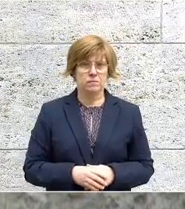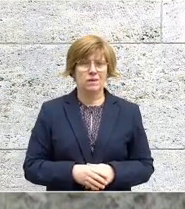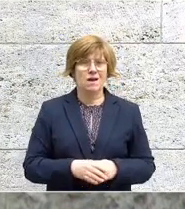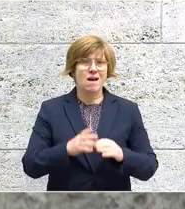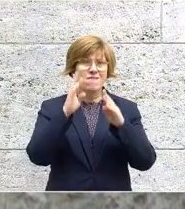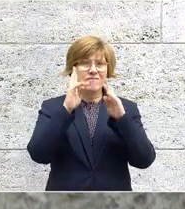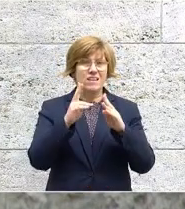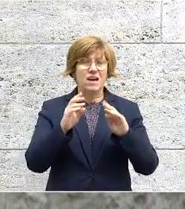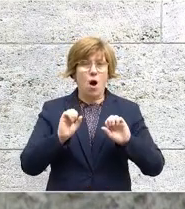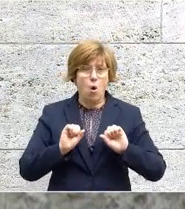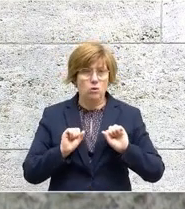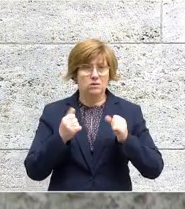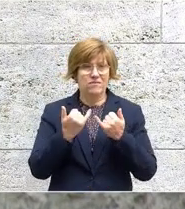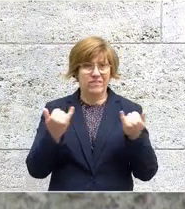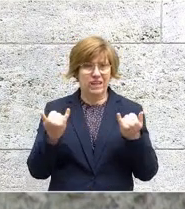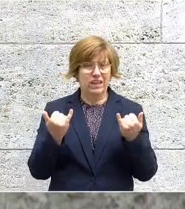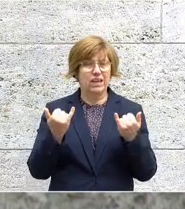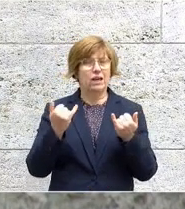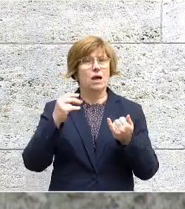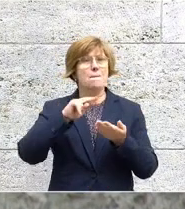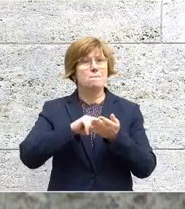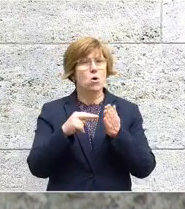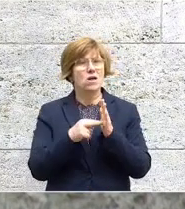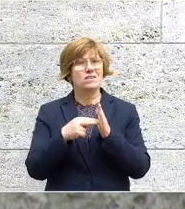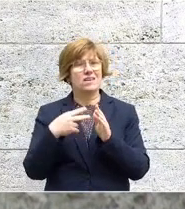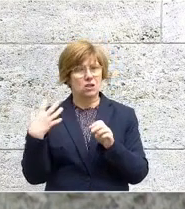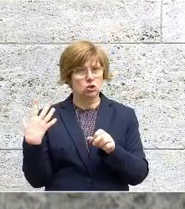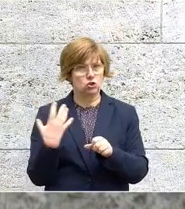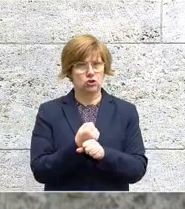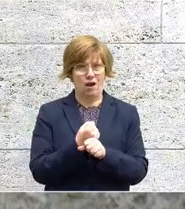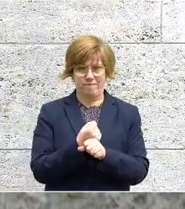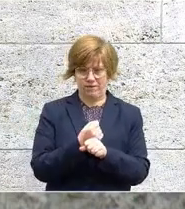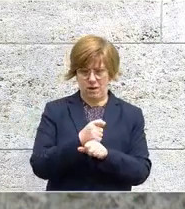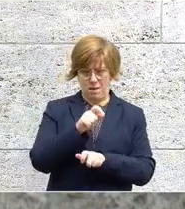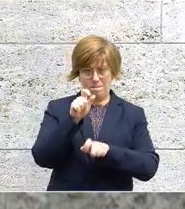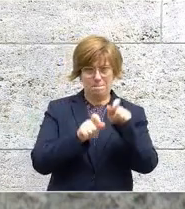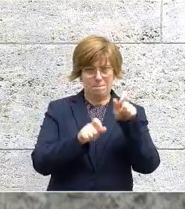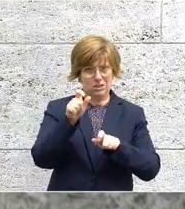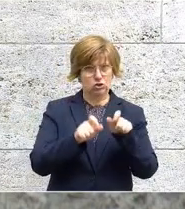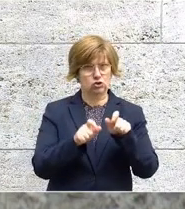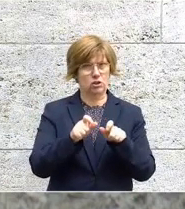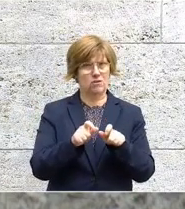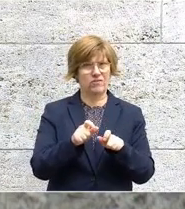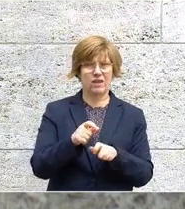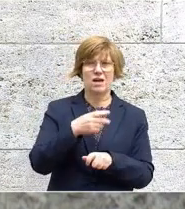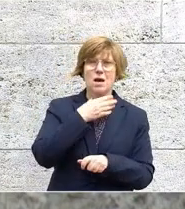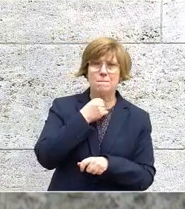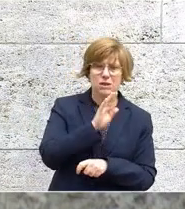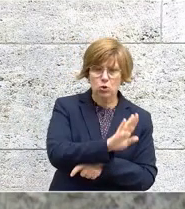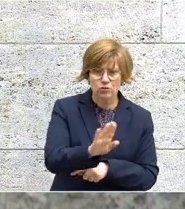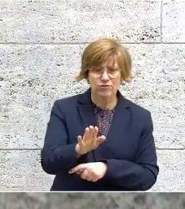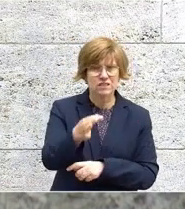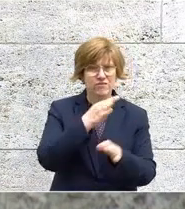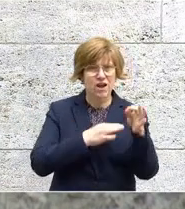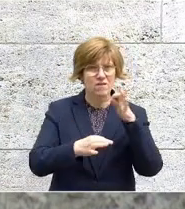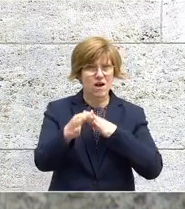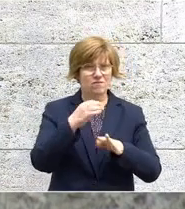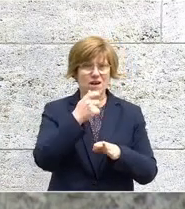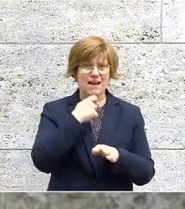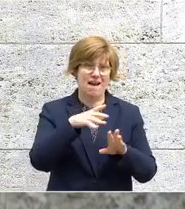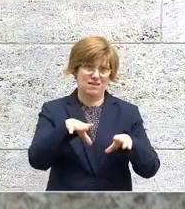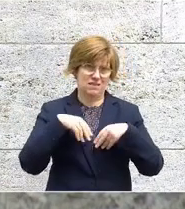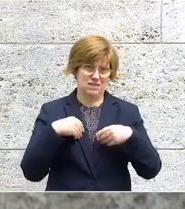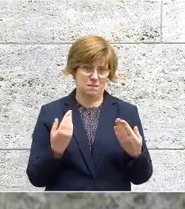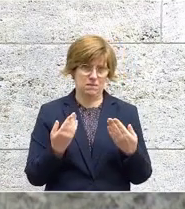Vertrauen entsteht, wenn es der Politik gelingt, die Menschen mit ihren Nöten, Bedürfnissen und Fragen ernst zu